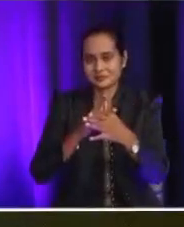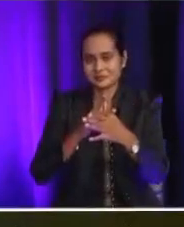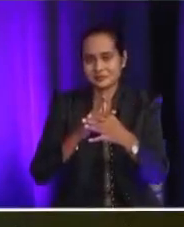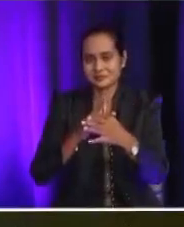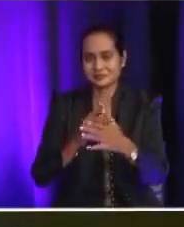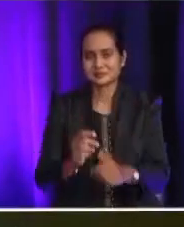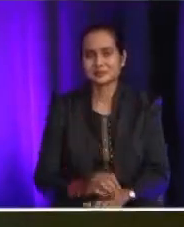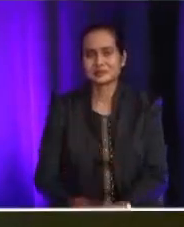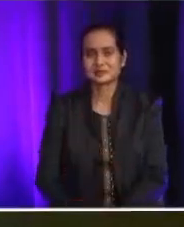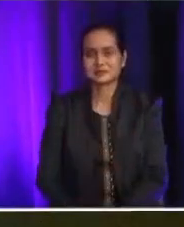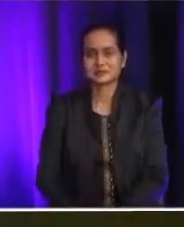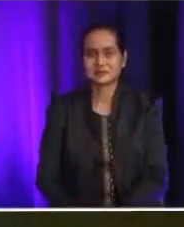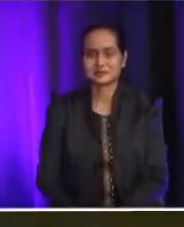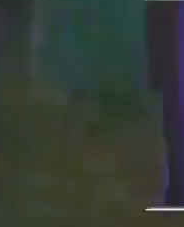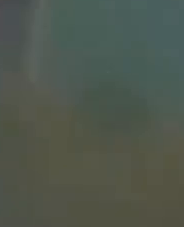Menengah Atas.